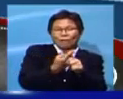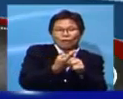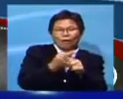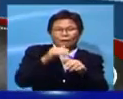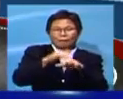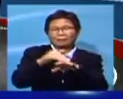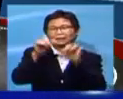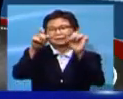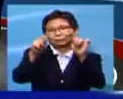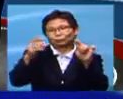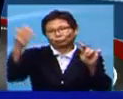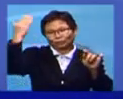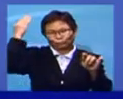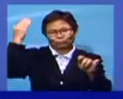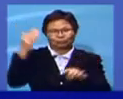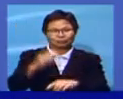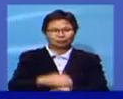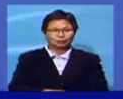Sabtu